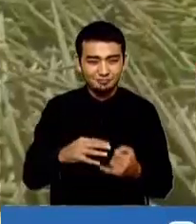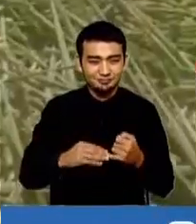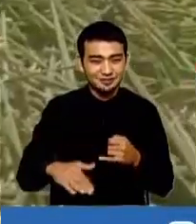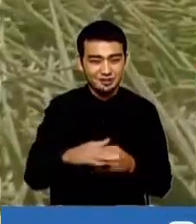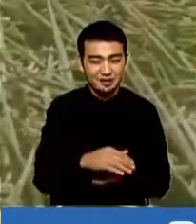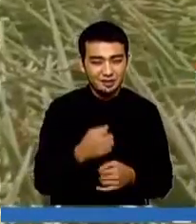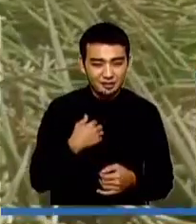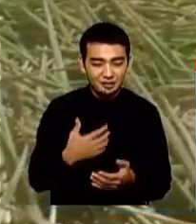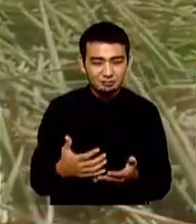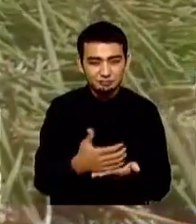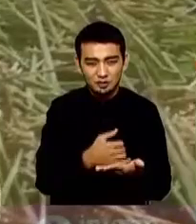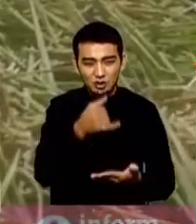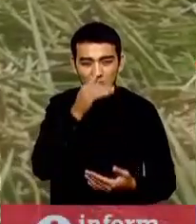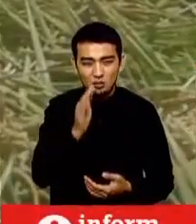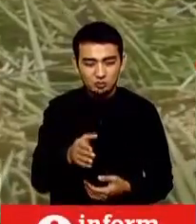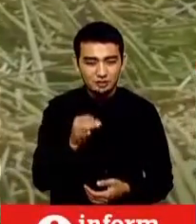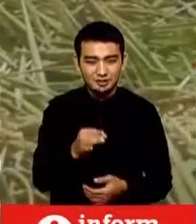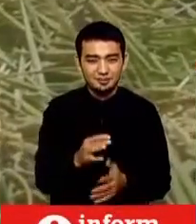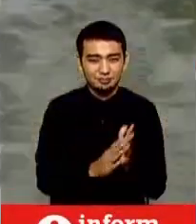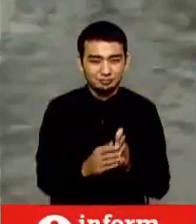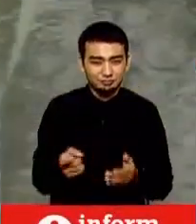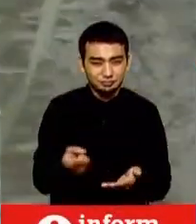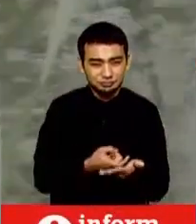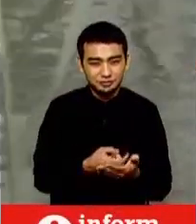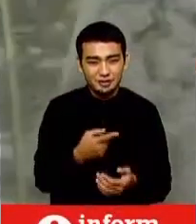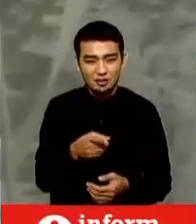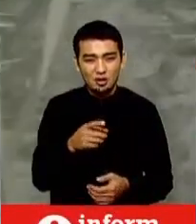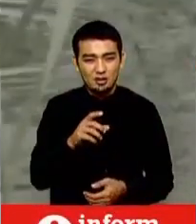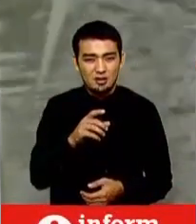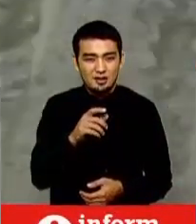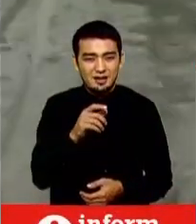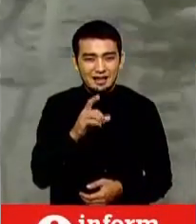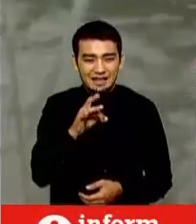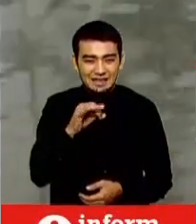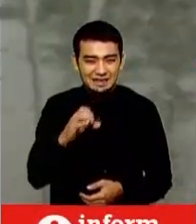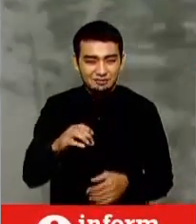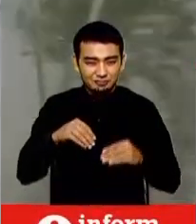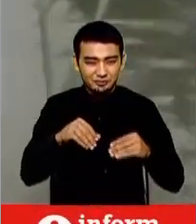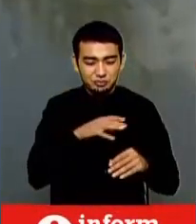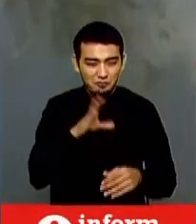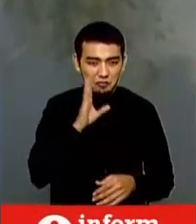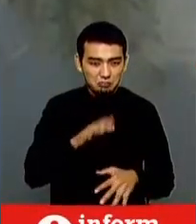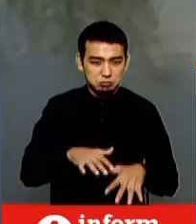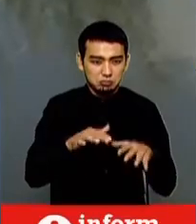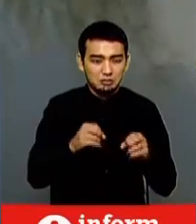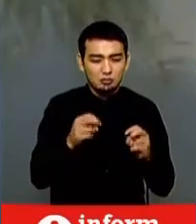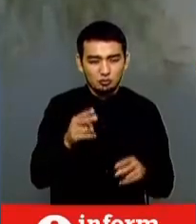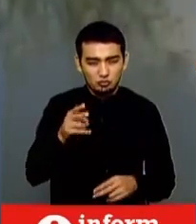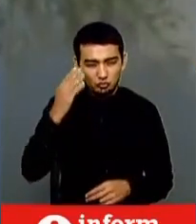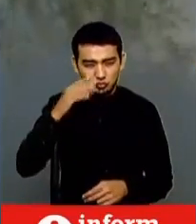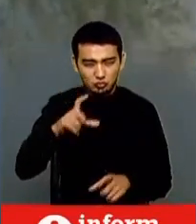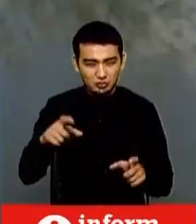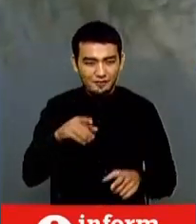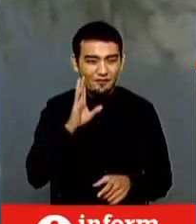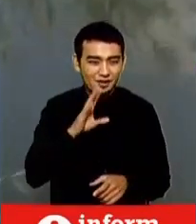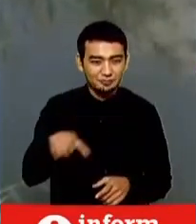орақ салу мерзімі бір апта бұрын басталғанымен, күріш егілген алқап әлі де су астында тұр. Шаруалардың айтуынша, біреулер тіршілік нәр